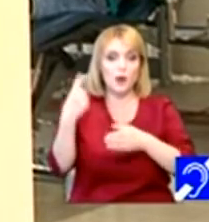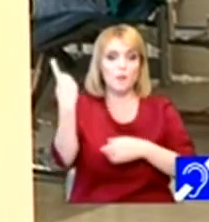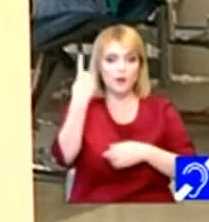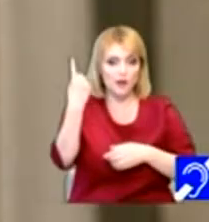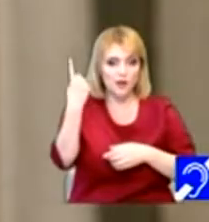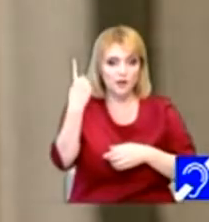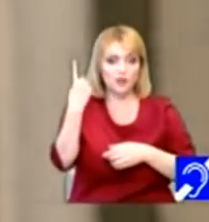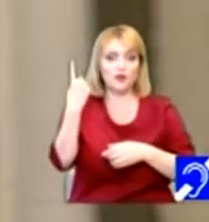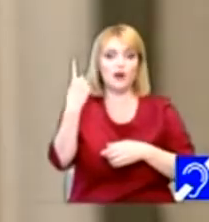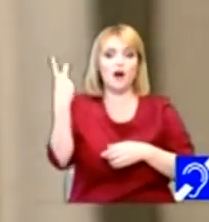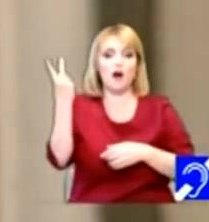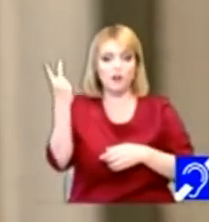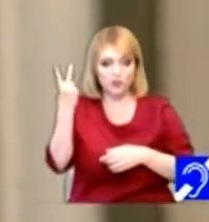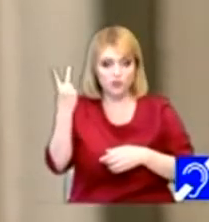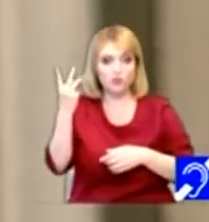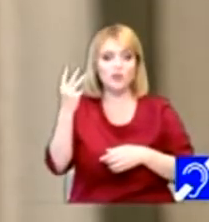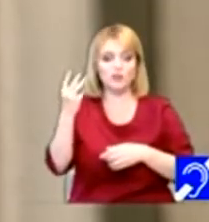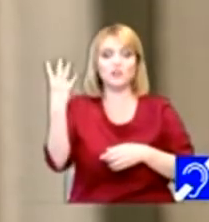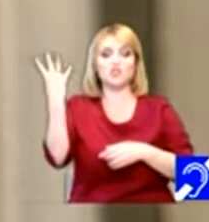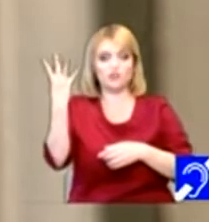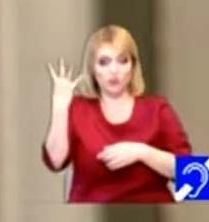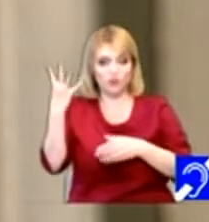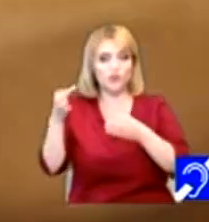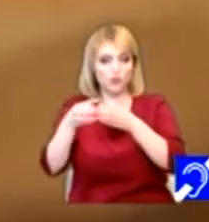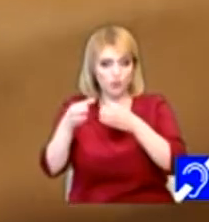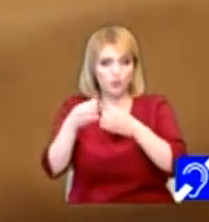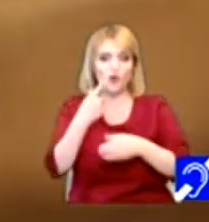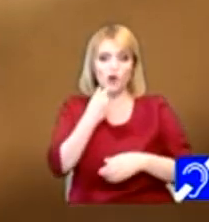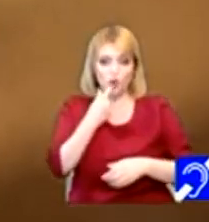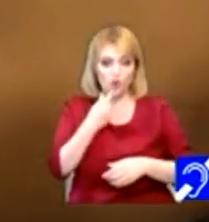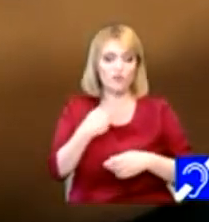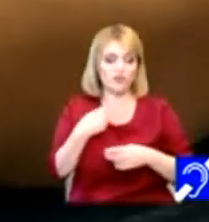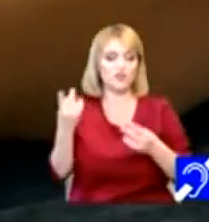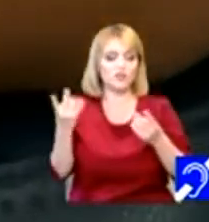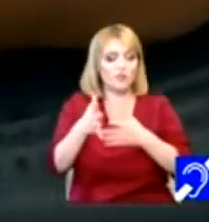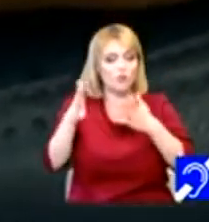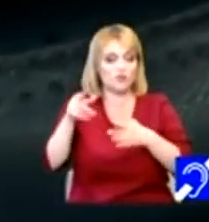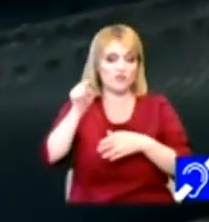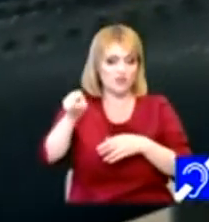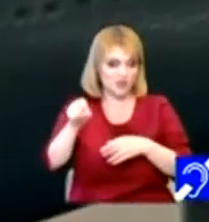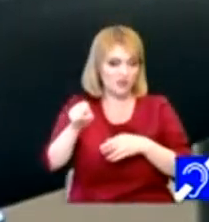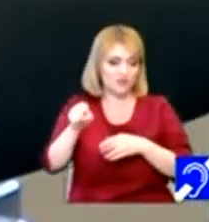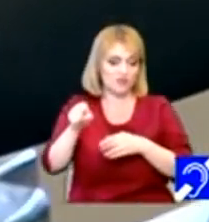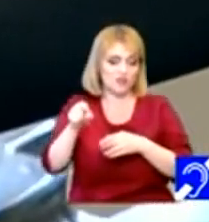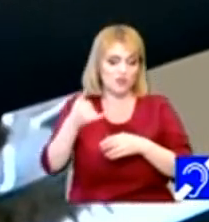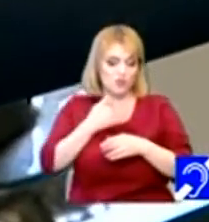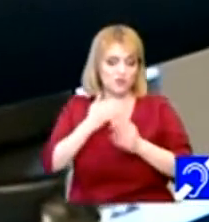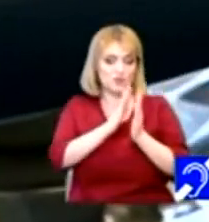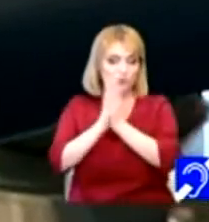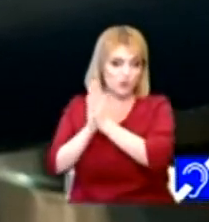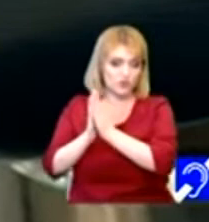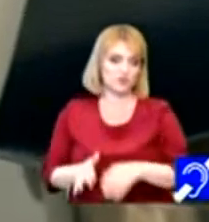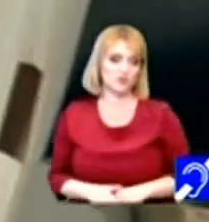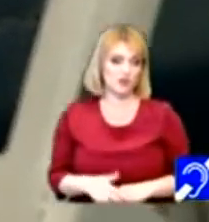primul, grupa a doua, cât și grupa a patra. Zilnic, în ultima perioadă, numărul unităților de doză